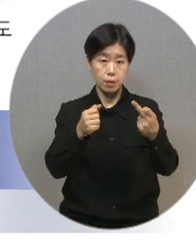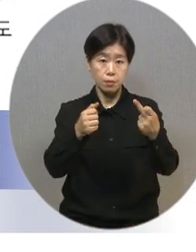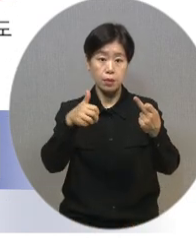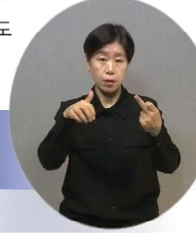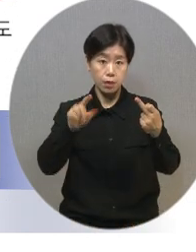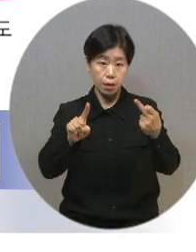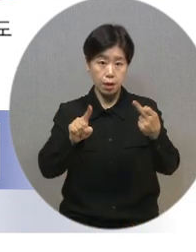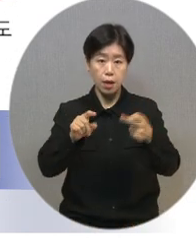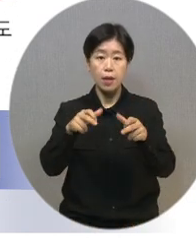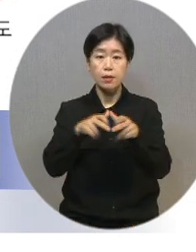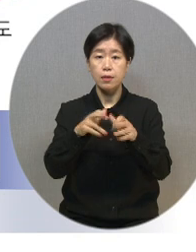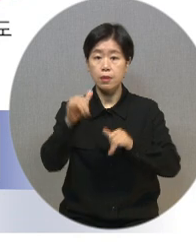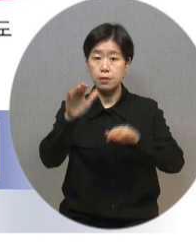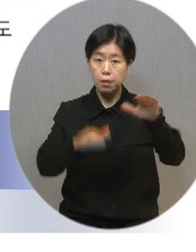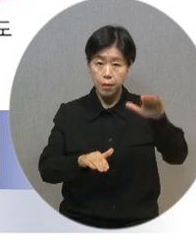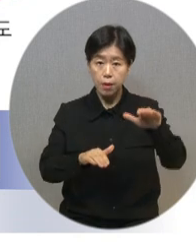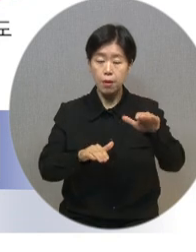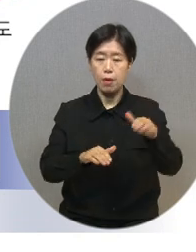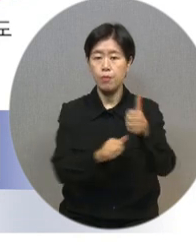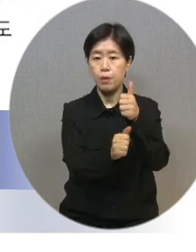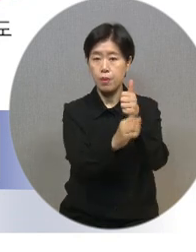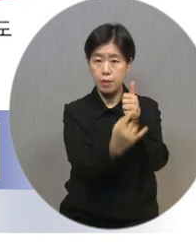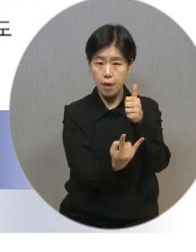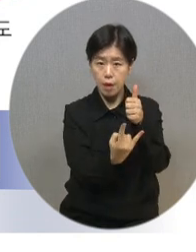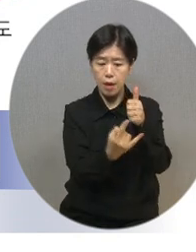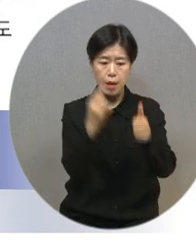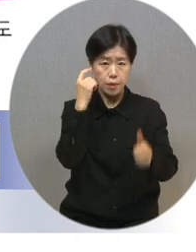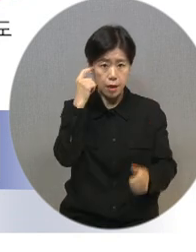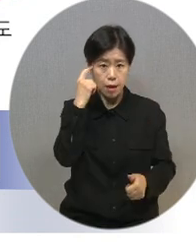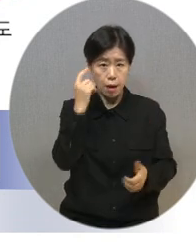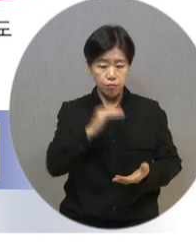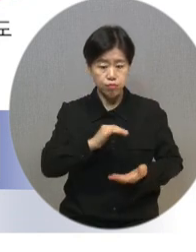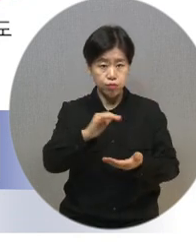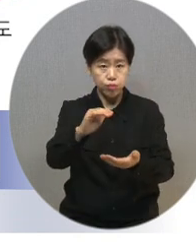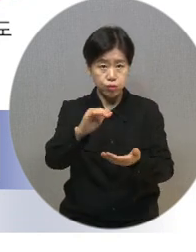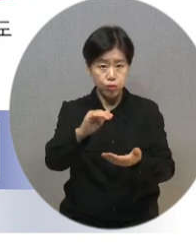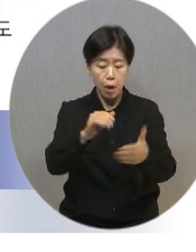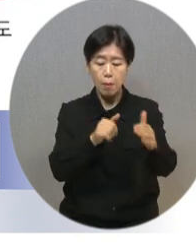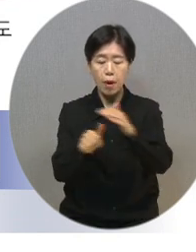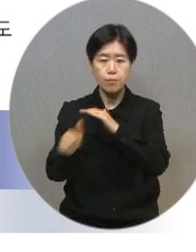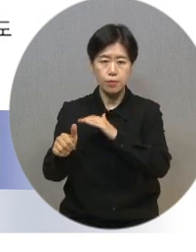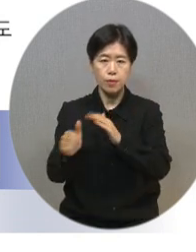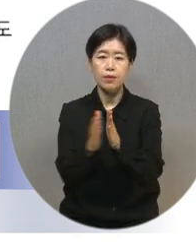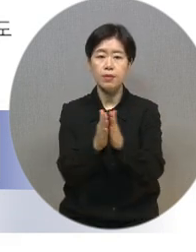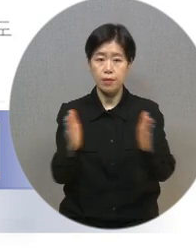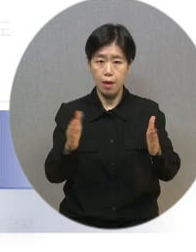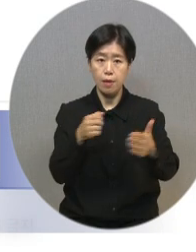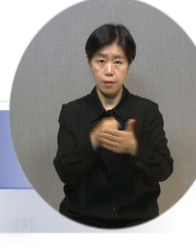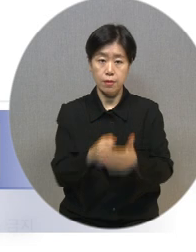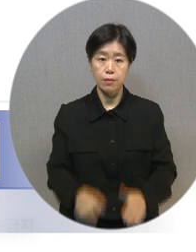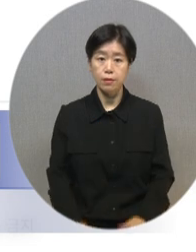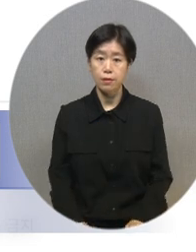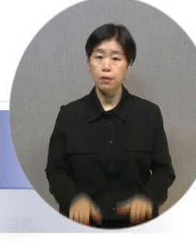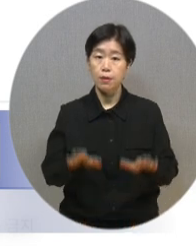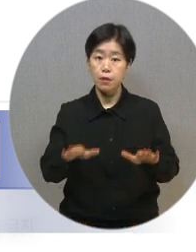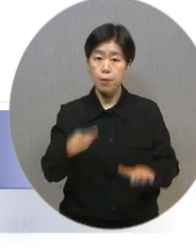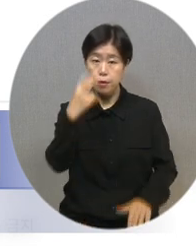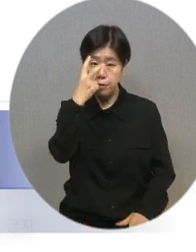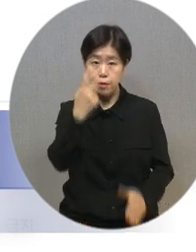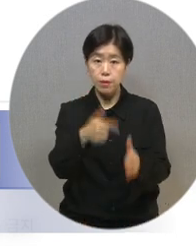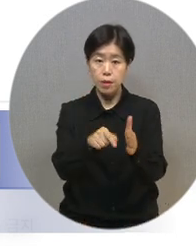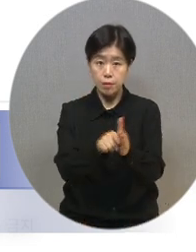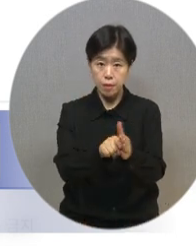장애인 차별 시정 위원회 의결을 통해 방문 조사 개시를 결정했는데요 이번 방문 조사를 위해